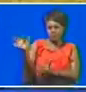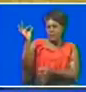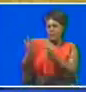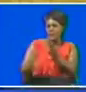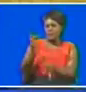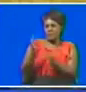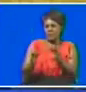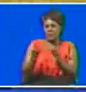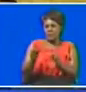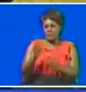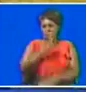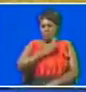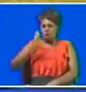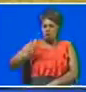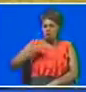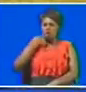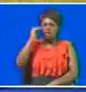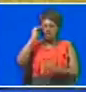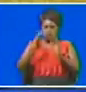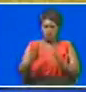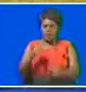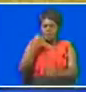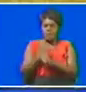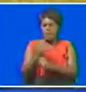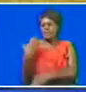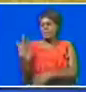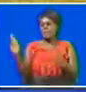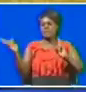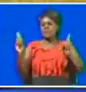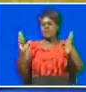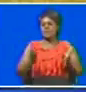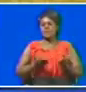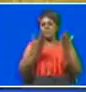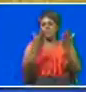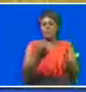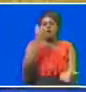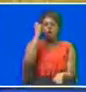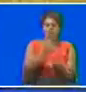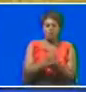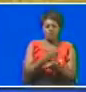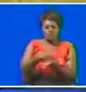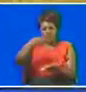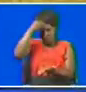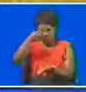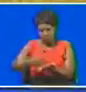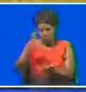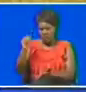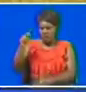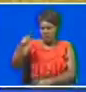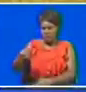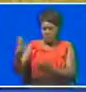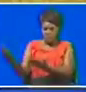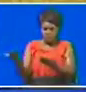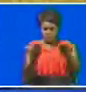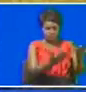itategemea principal na board. Mtayarishe makaratasi yenu, muyapeleke kwa ofisi za elimu, mbunge wenu